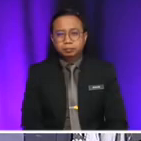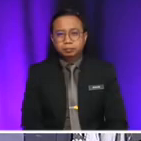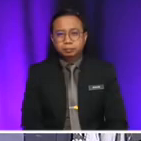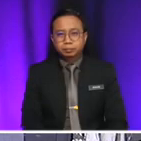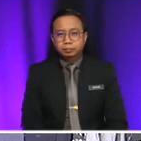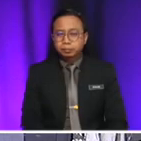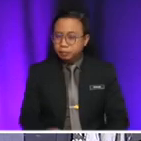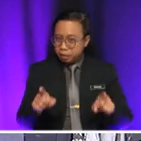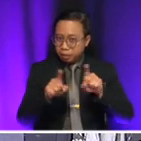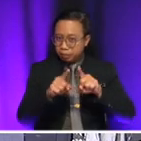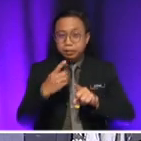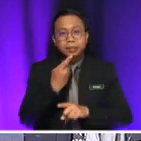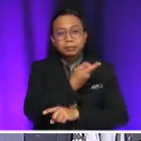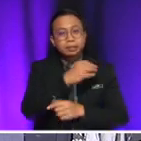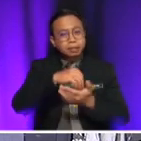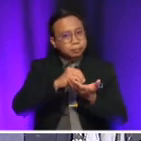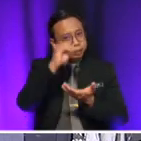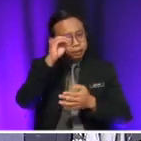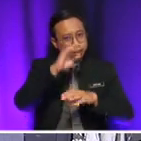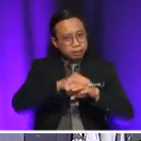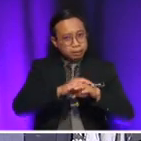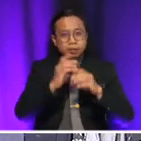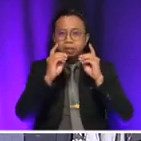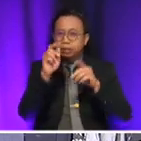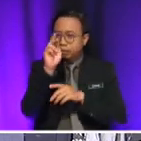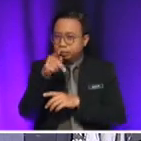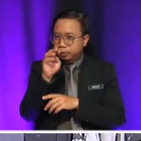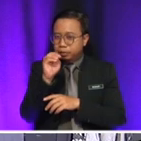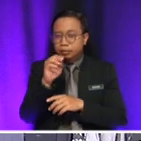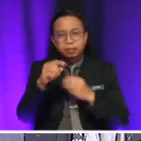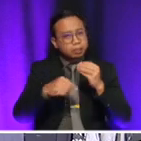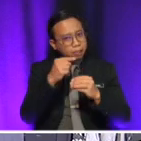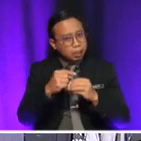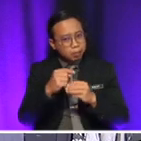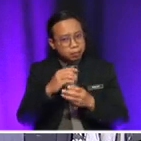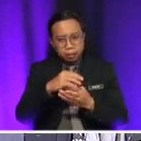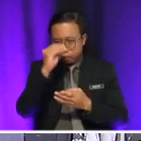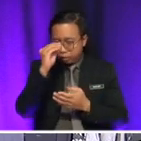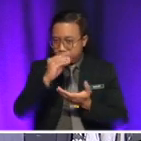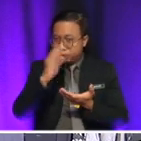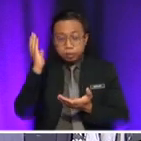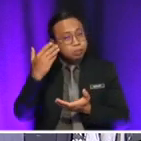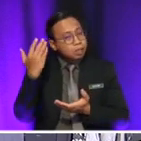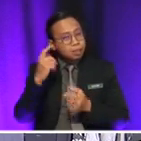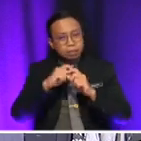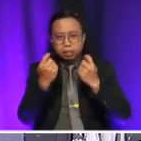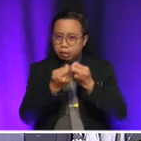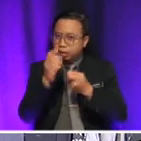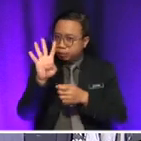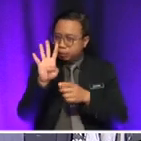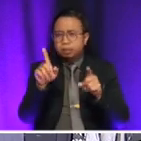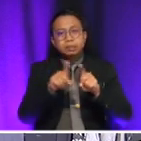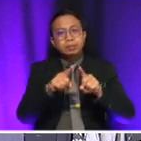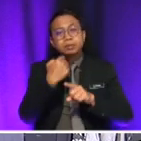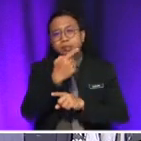Masih bersama kami dalam slot Menengah Atas didetv KPM berkenaan dengan mata pelajaran sejarah tingkatan 4 Bersama siapa